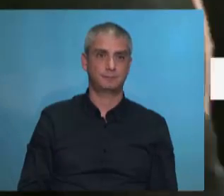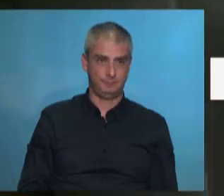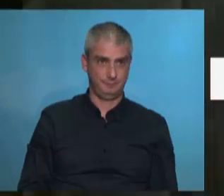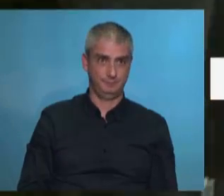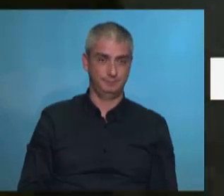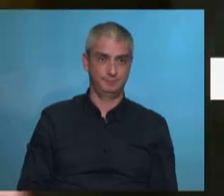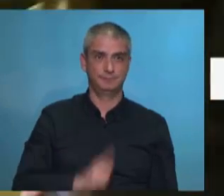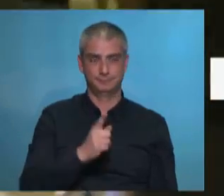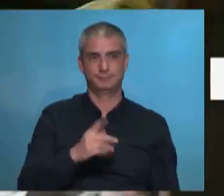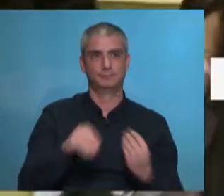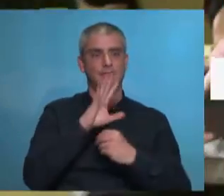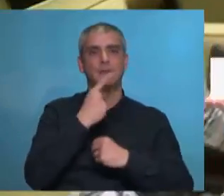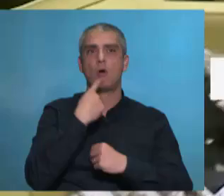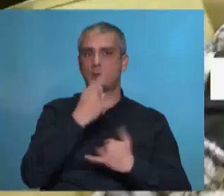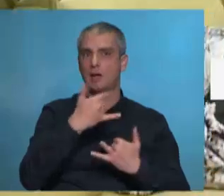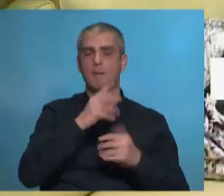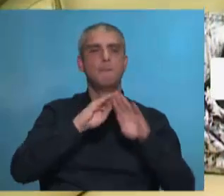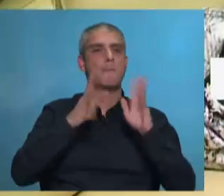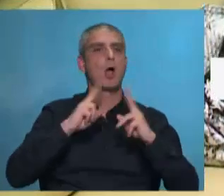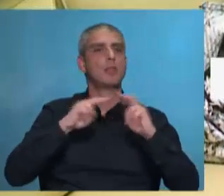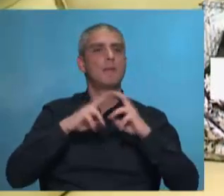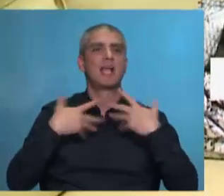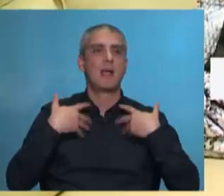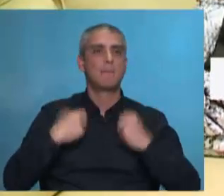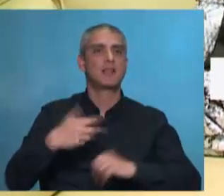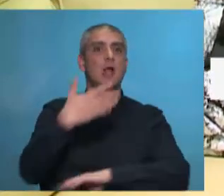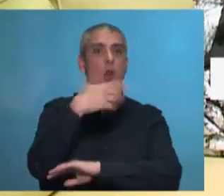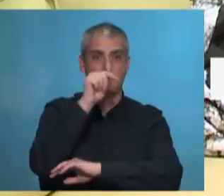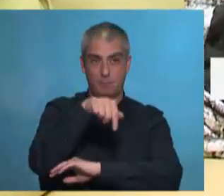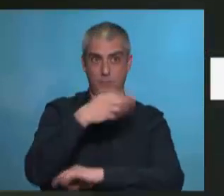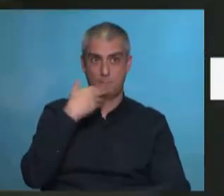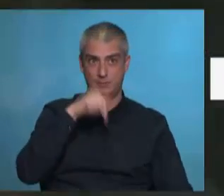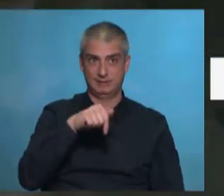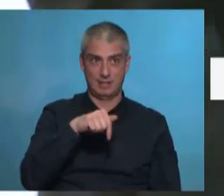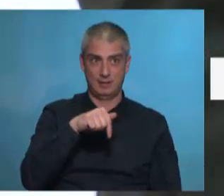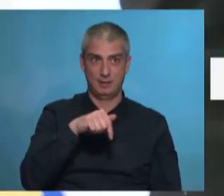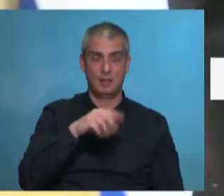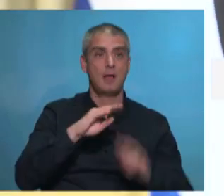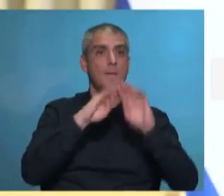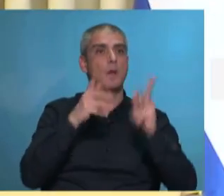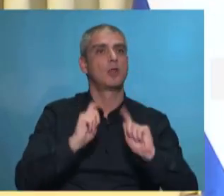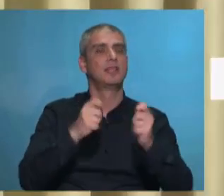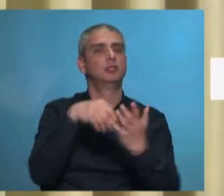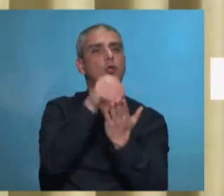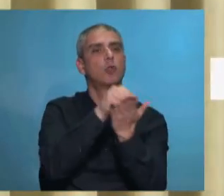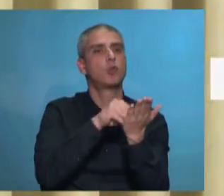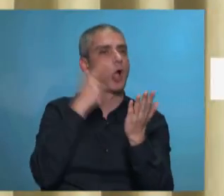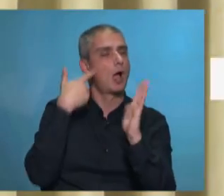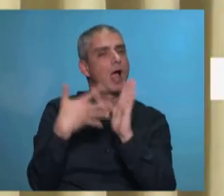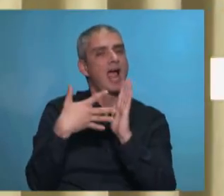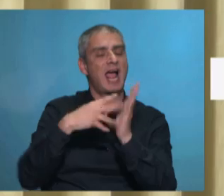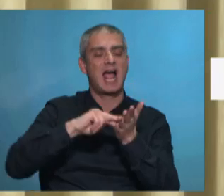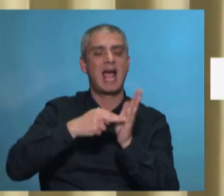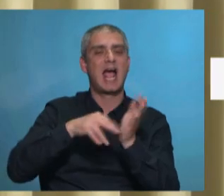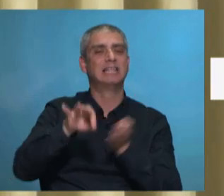האלה מסתדרים עם מה שאומרים במכון למחקרי ביטחון לאומי, כאן, בישראל. המכון שהגיש היום את דוח הערכה האסטרטגית